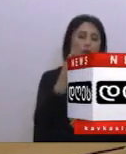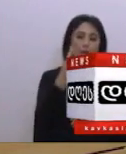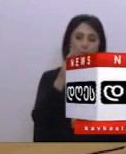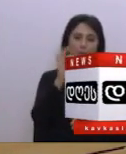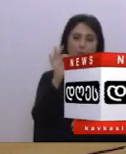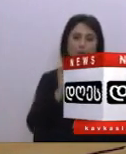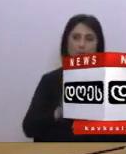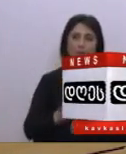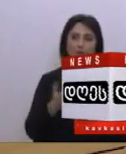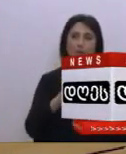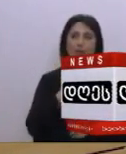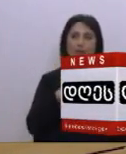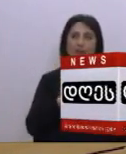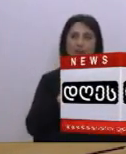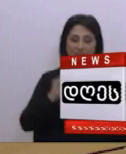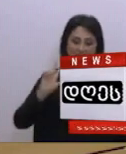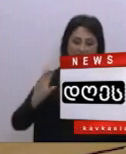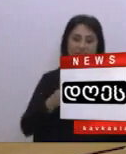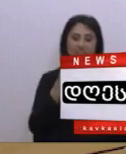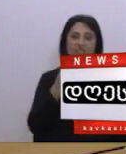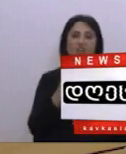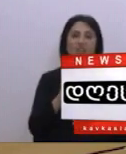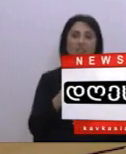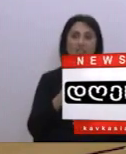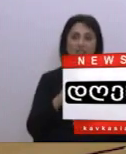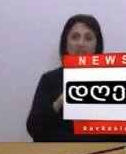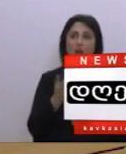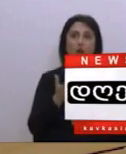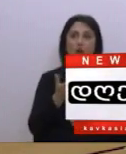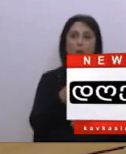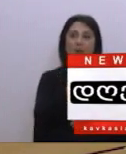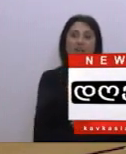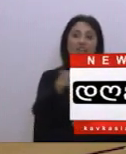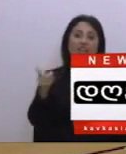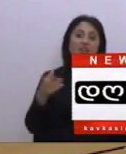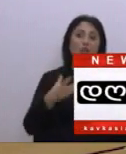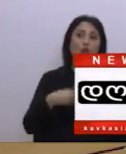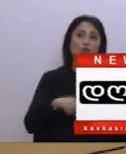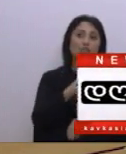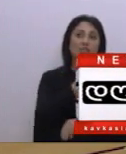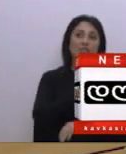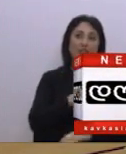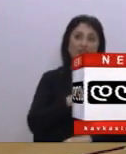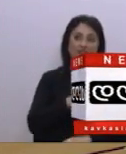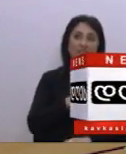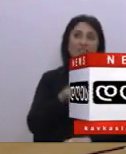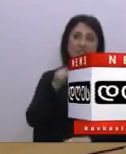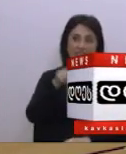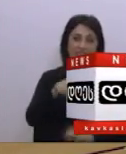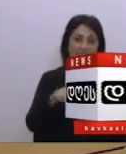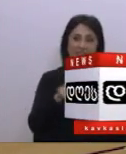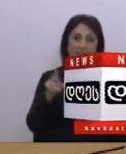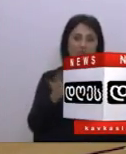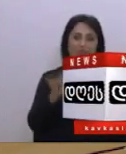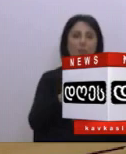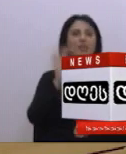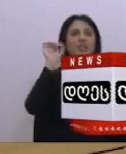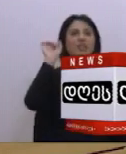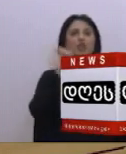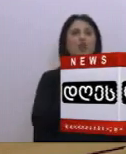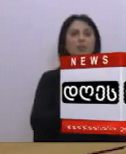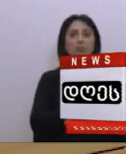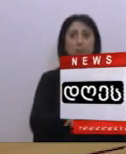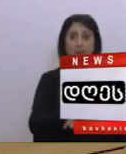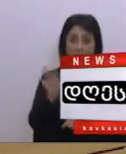0.001% რომ ყოფილიყო გადარჩენის შანსი რომელიმე თქვენი ოჯახის წევრის და იქ სამაშველო ოპერაცია